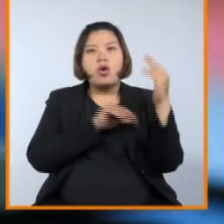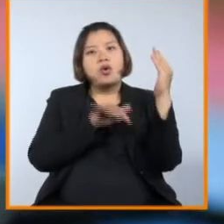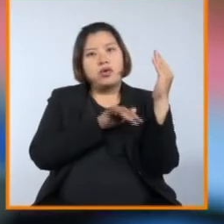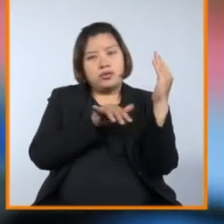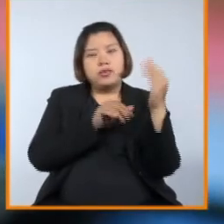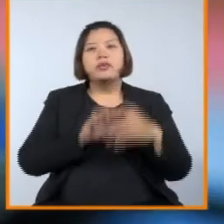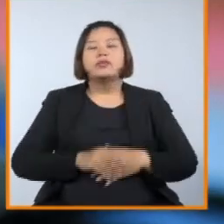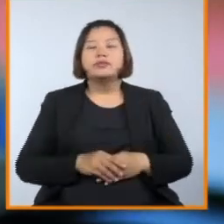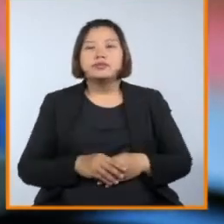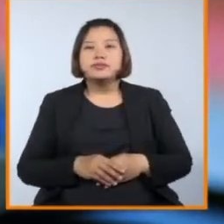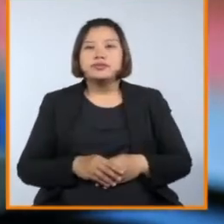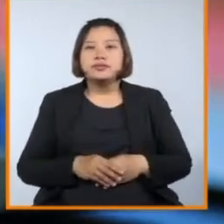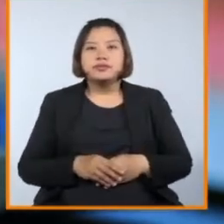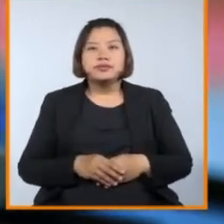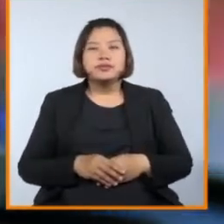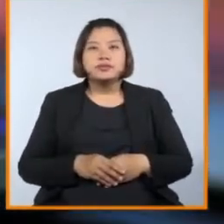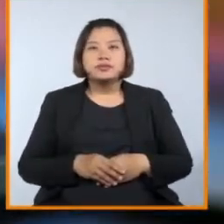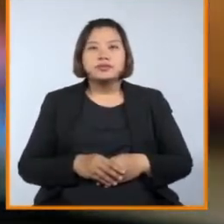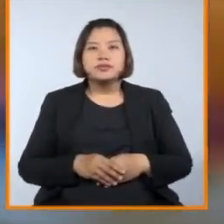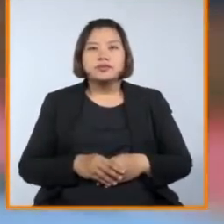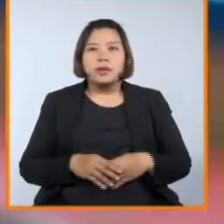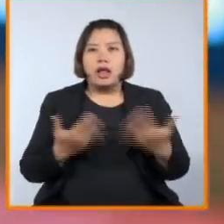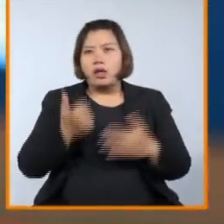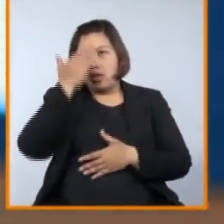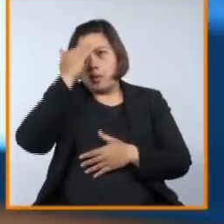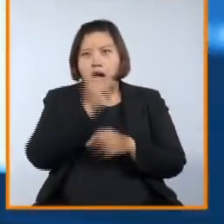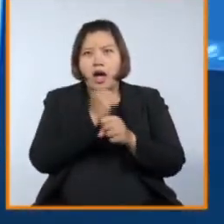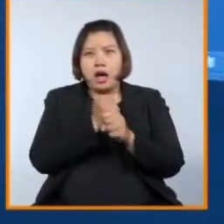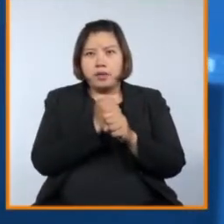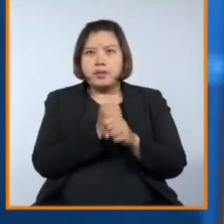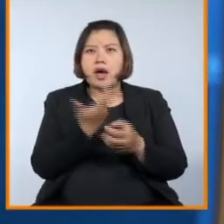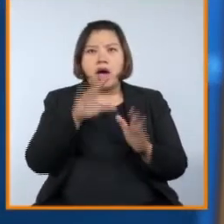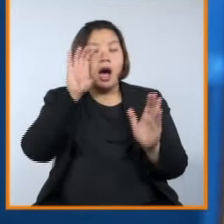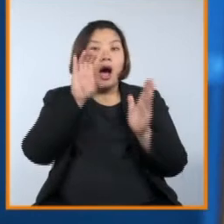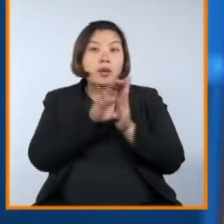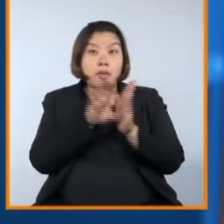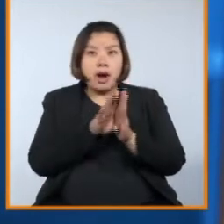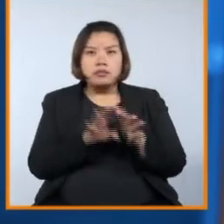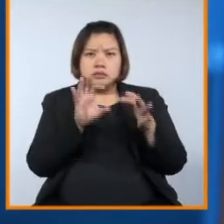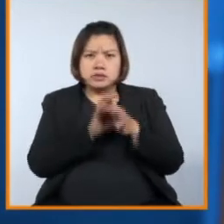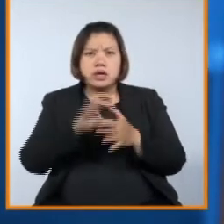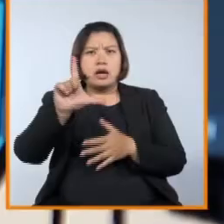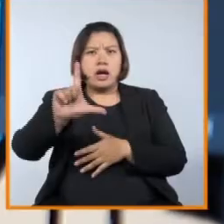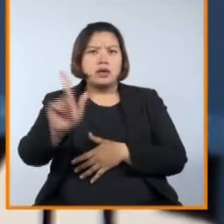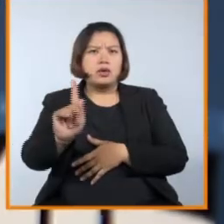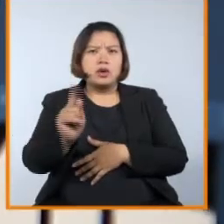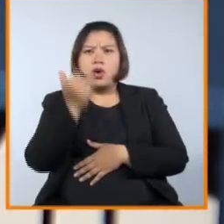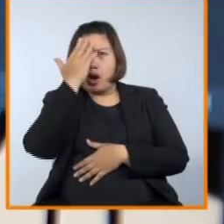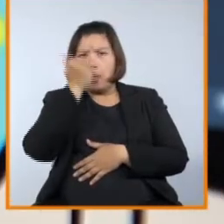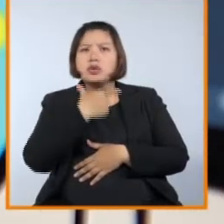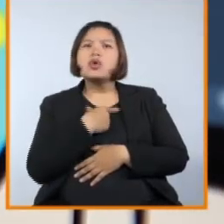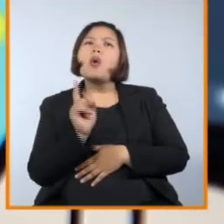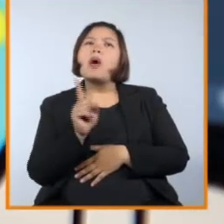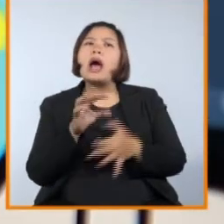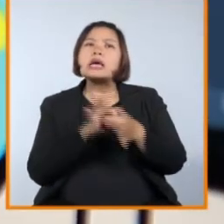ค่ะเสร็จแล้วใช่ไหมคะเราก็ต้องแปลงภาพออกมาให้เป็นไฟล์ที่ทางไลน์เขาบอกว่าให้เป็นเสร็จแล้วก็